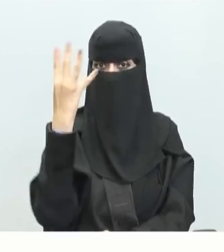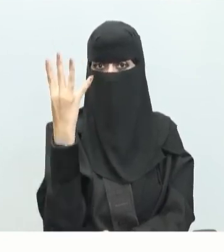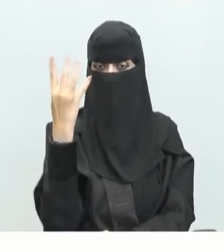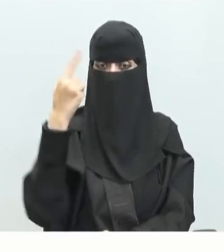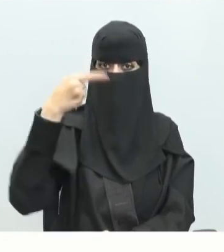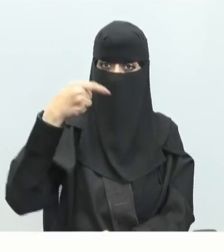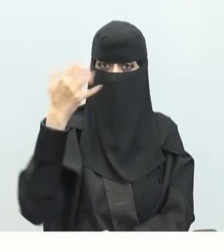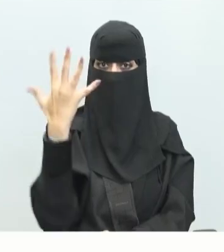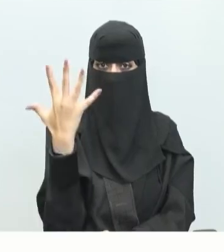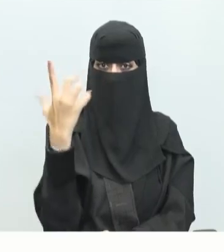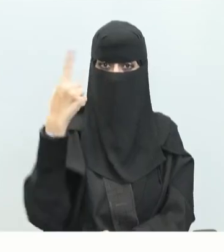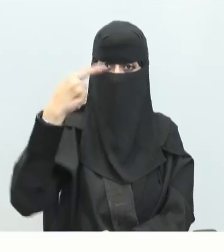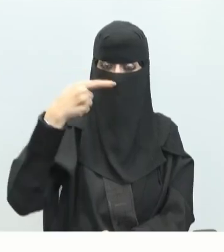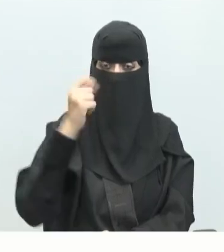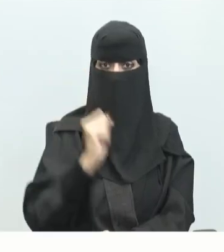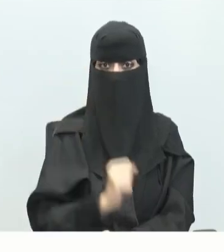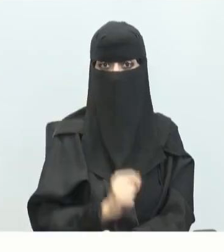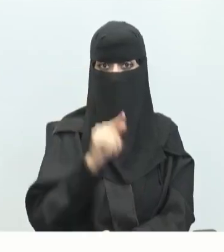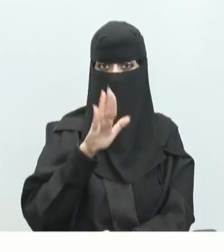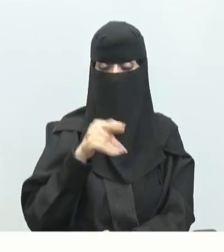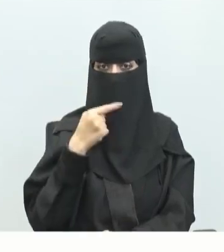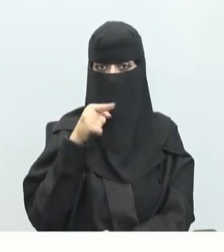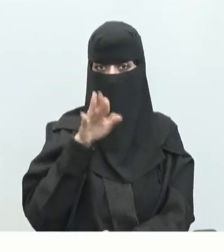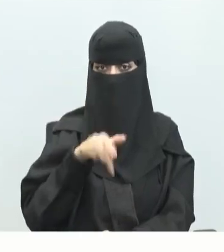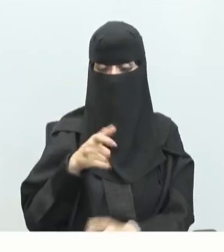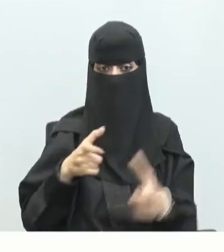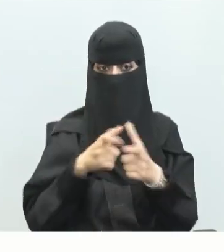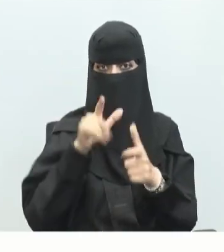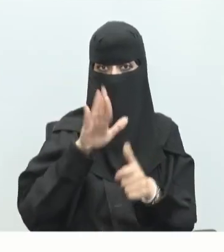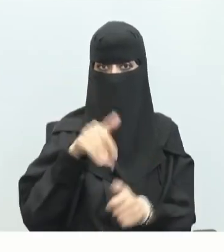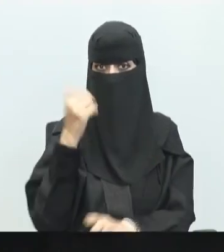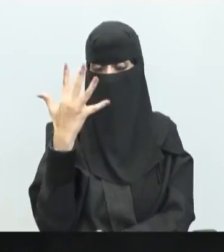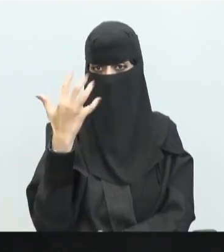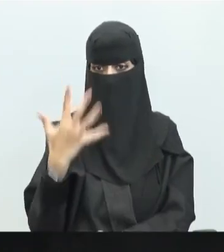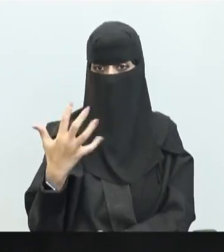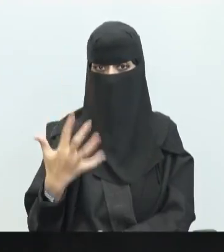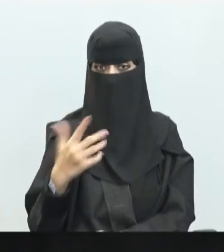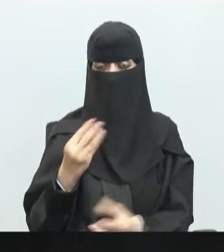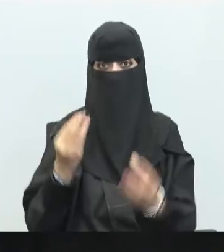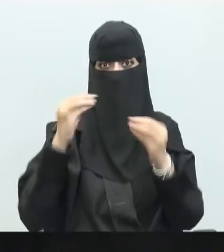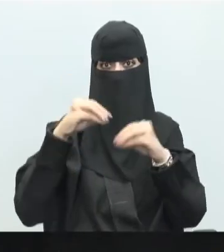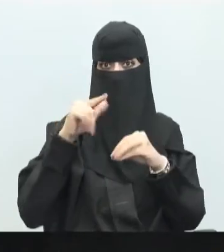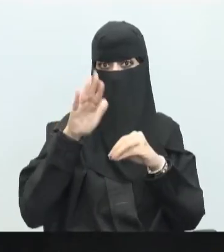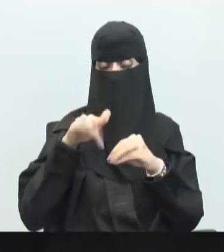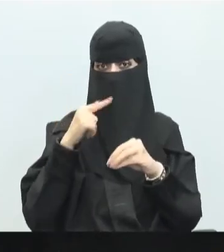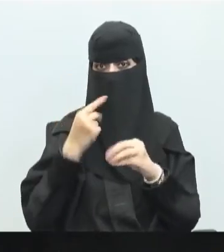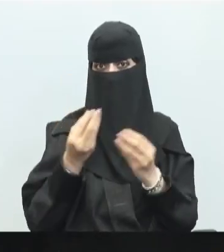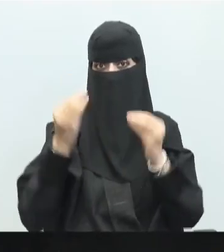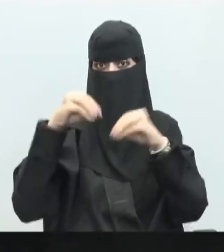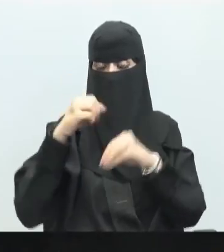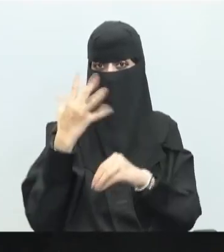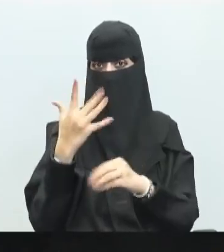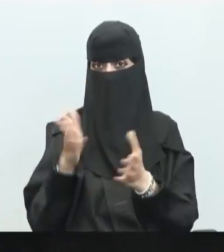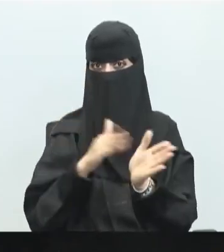14 15 اذا هنا في كل مجموعه خمسه خمسه مضاف اليها خمسه اضفنا ايضا